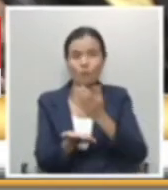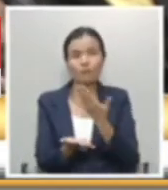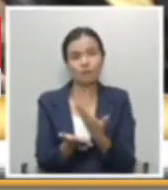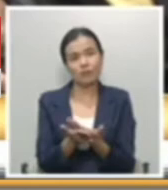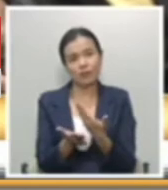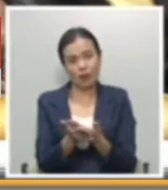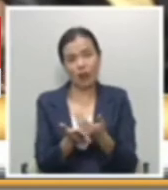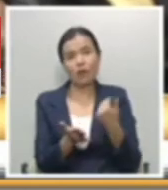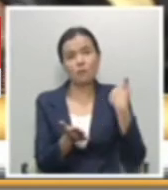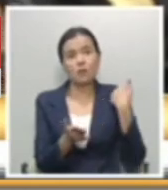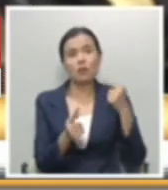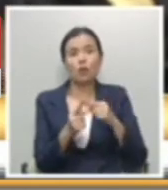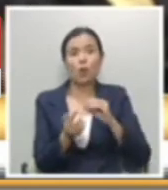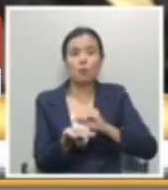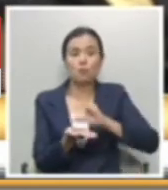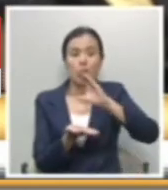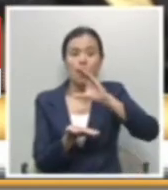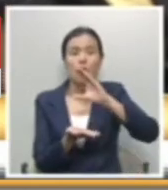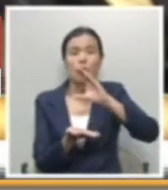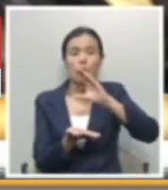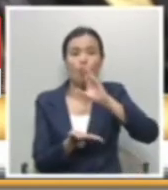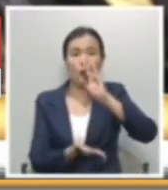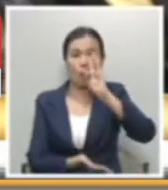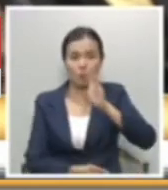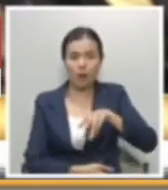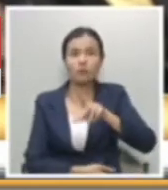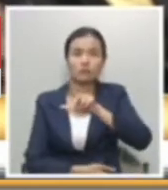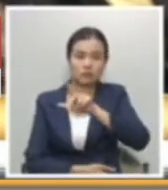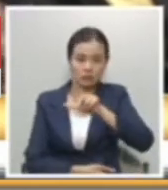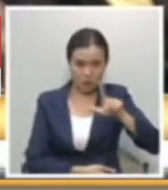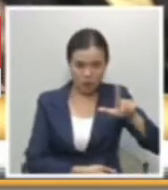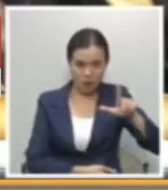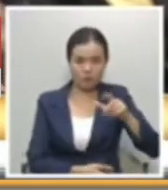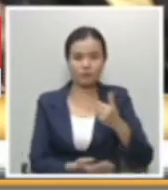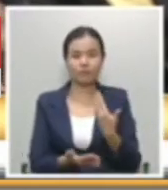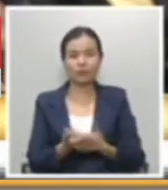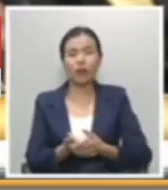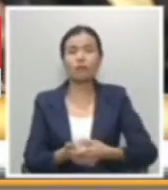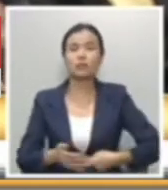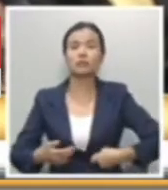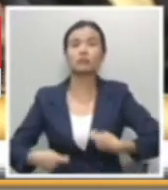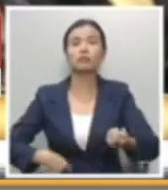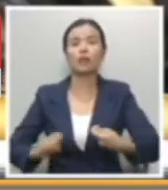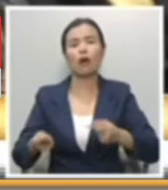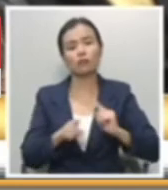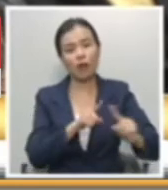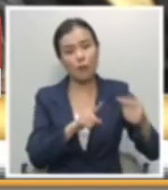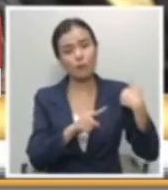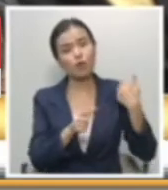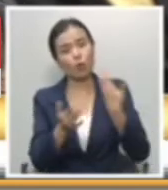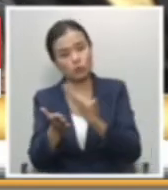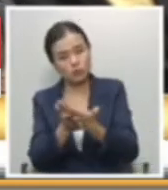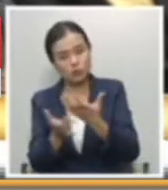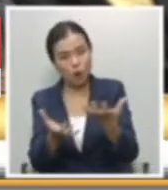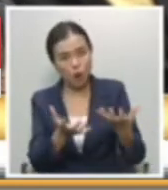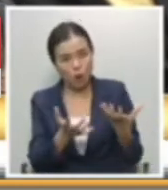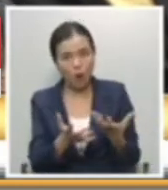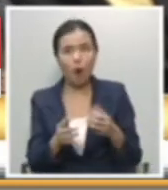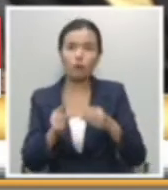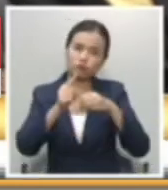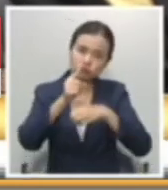ได้มีการเพิ่มถึง 6,000 กว่าล้านบาทรายจ่ายเหล่านี้ที่ไปยุ่งเกี่ยวไปซื้อยุทโธปกรณ์ต่